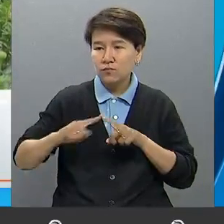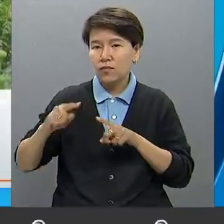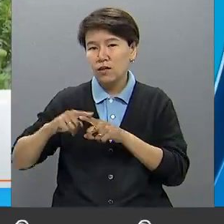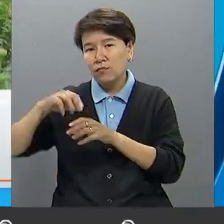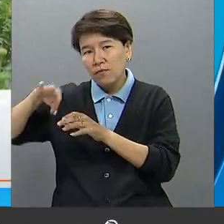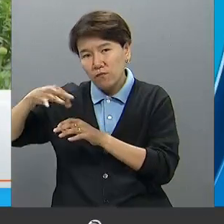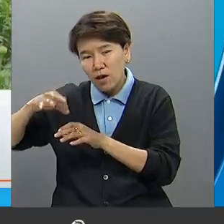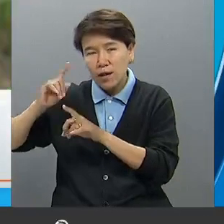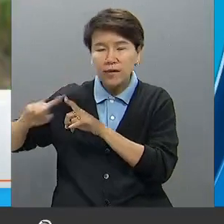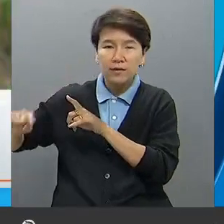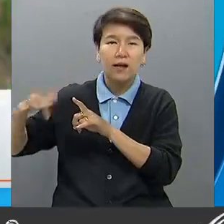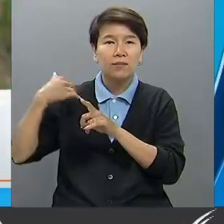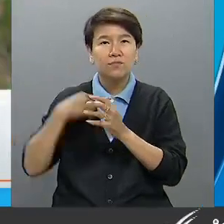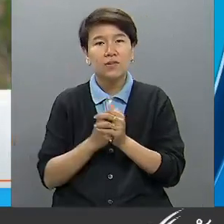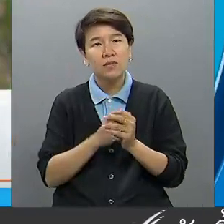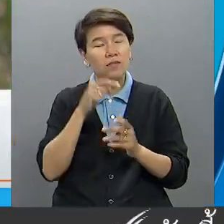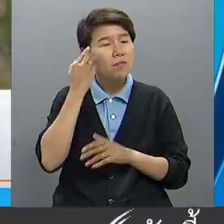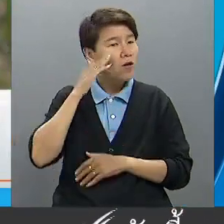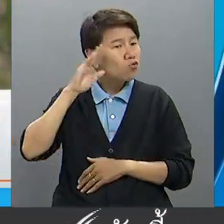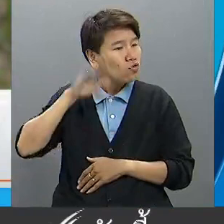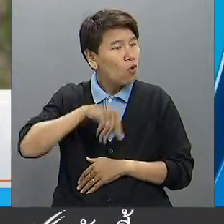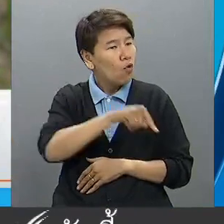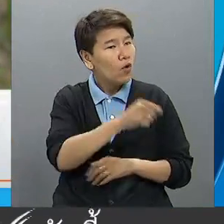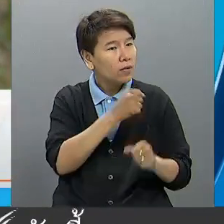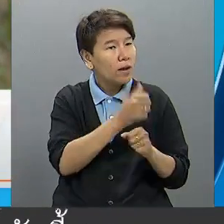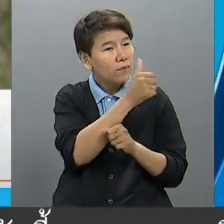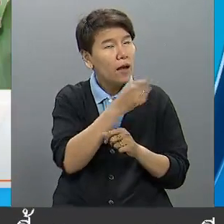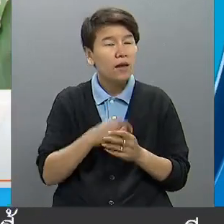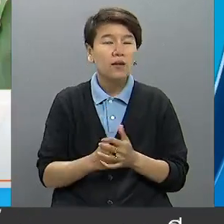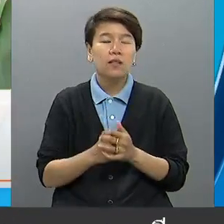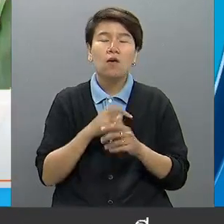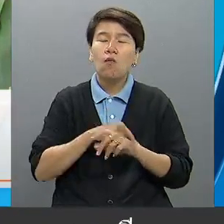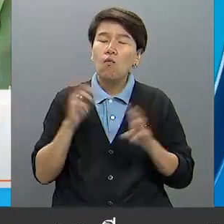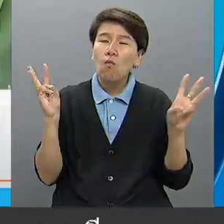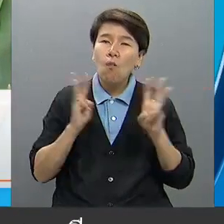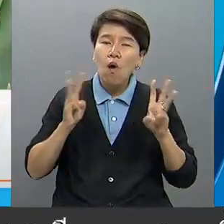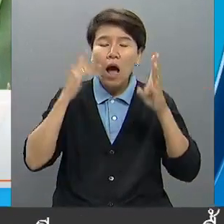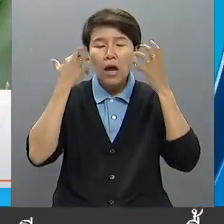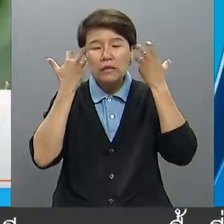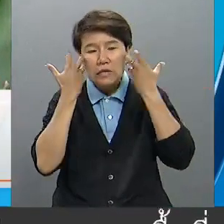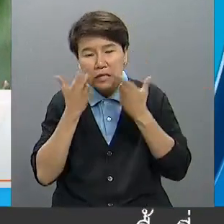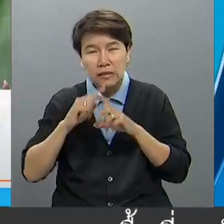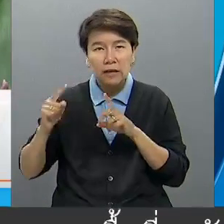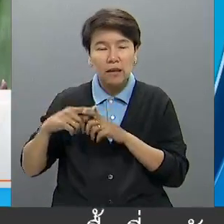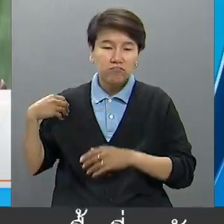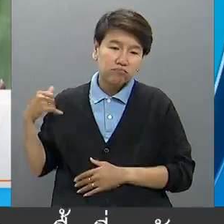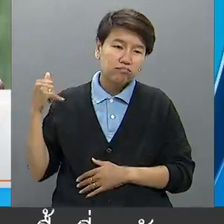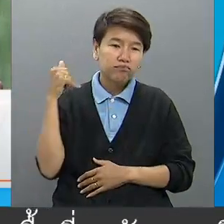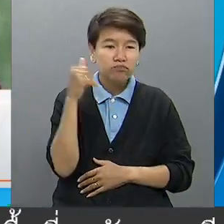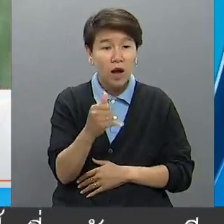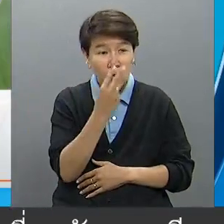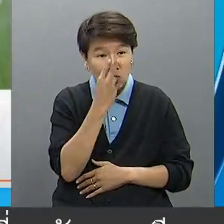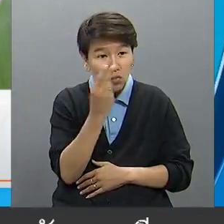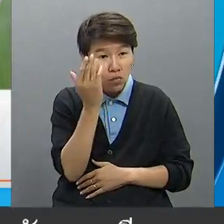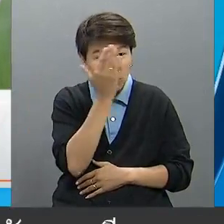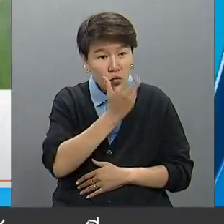ธรรมชาติเขาบอกว่าช่วงเครียดๆและอยากจะแบบเยียวยาจิตใจฟื้นฟูพลังเนี่ยนะครับไปดูดอกไม้ดูดสูดอาก